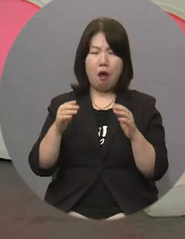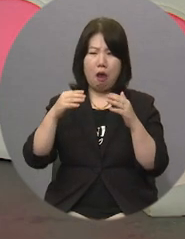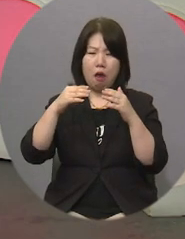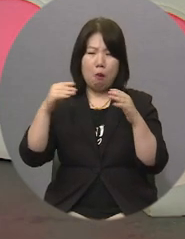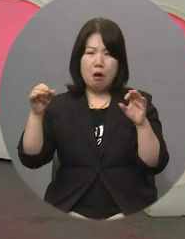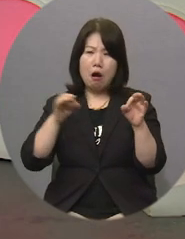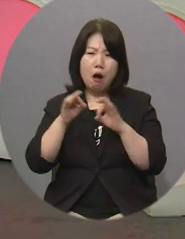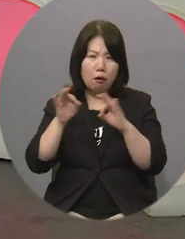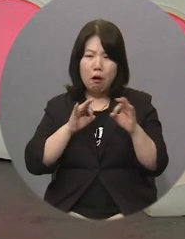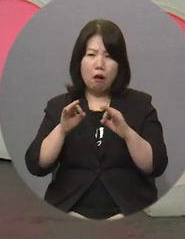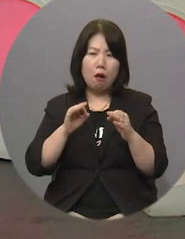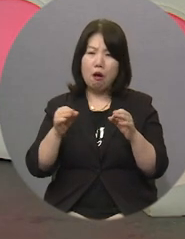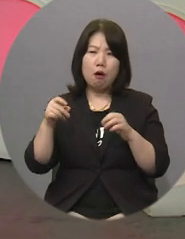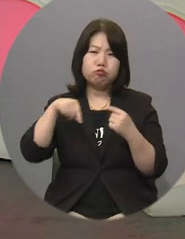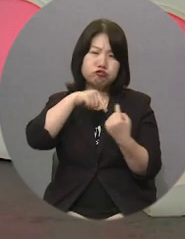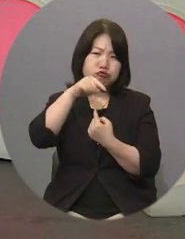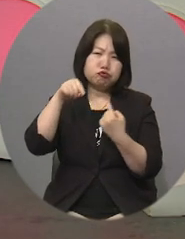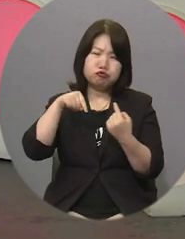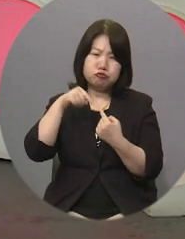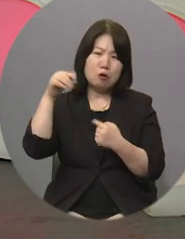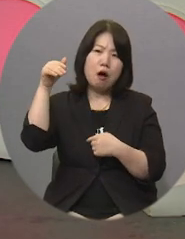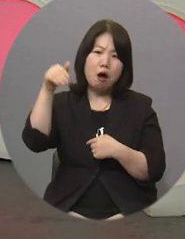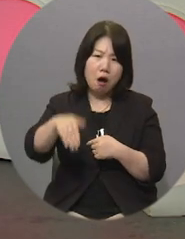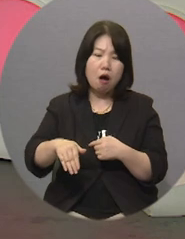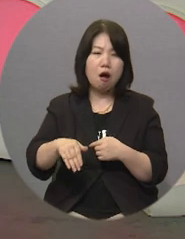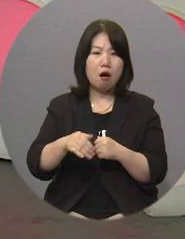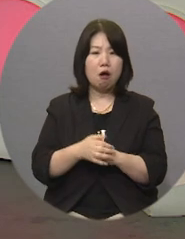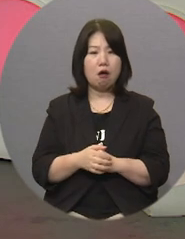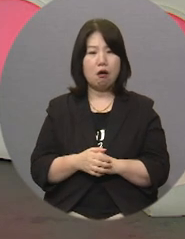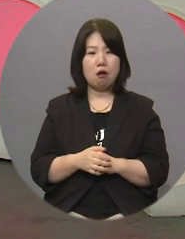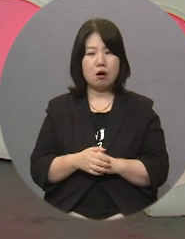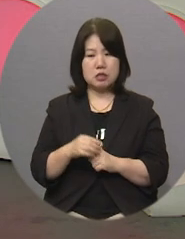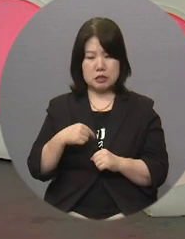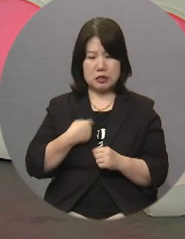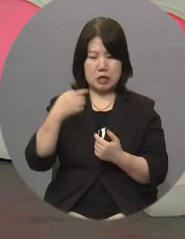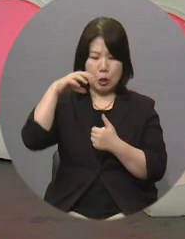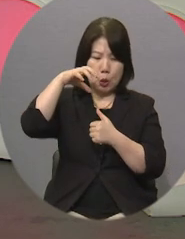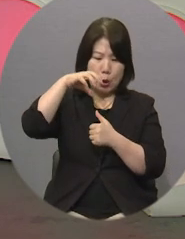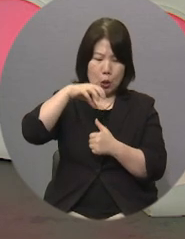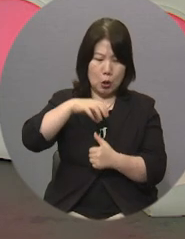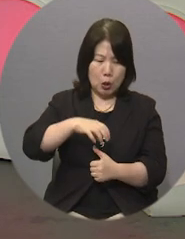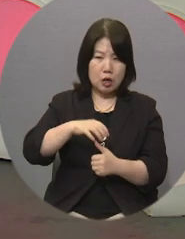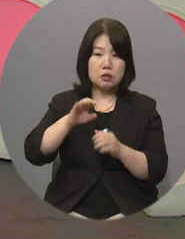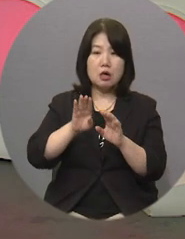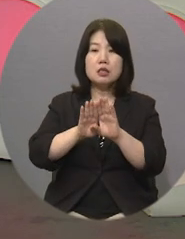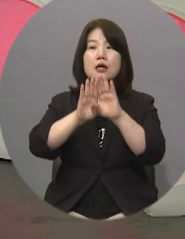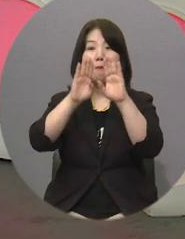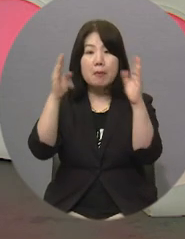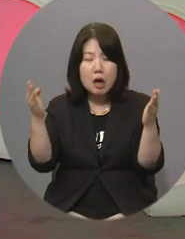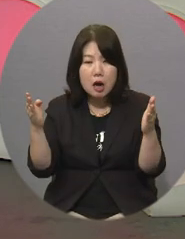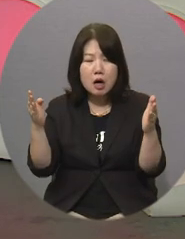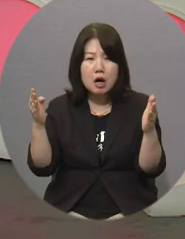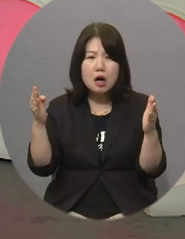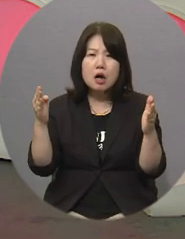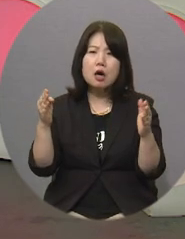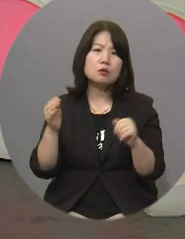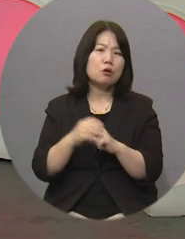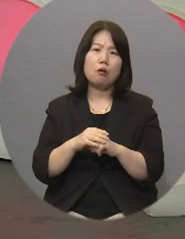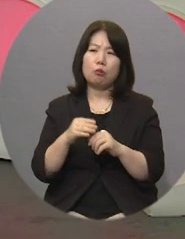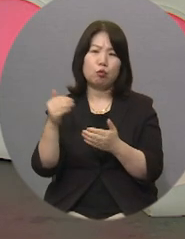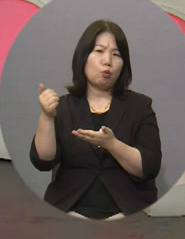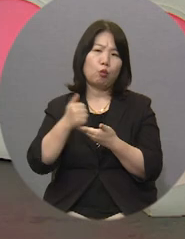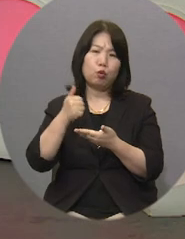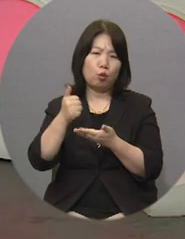위기를 맞았습니다. 다행히 자가격리 기간을 보내고 다시 카페를 열었지만